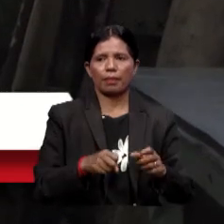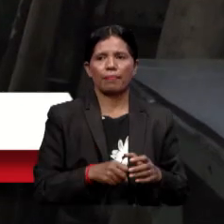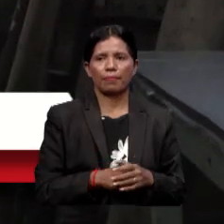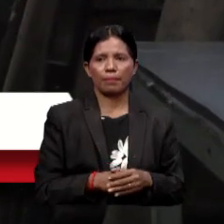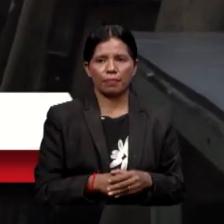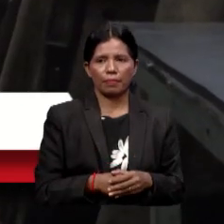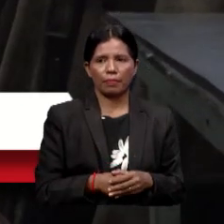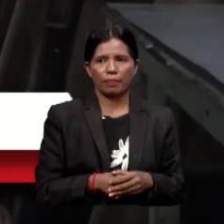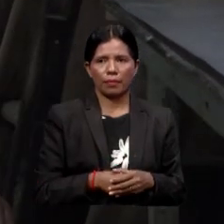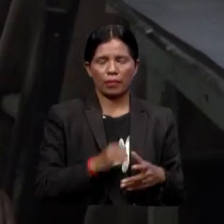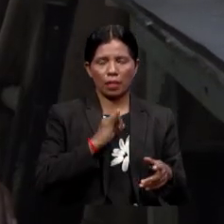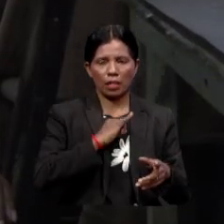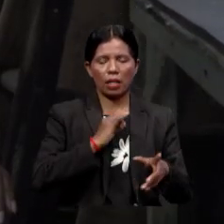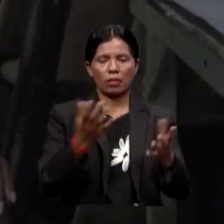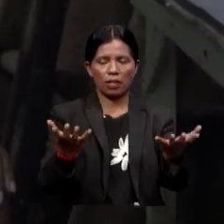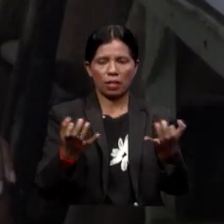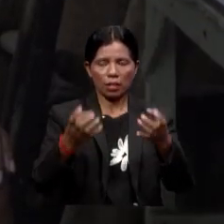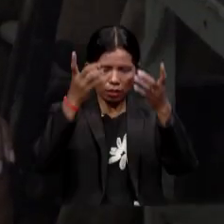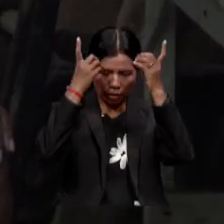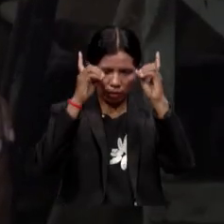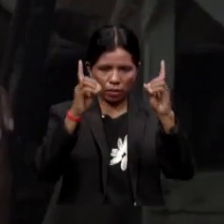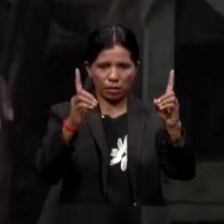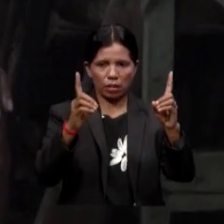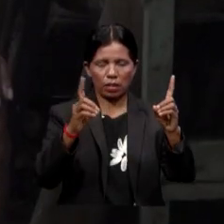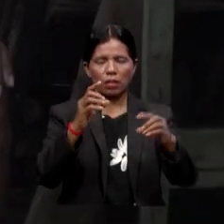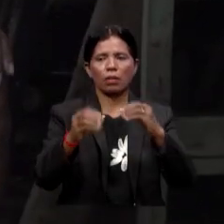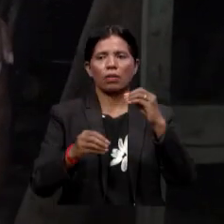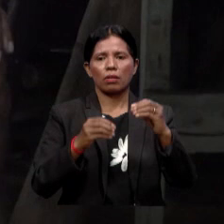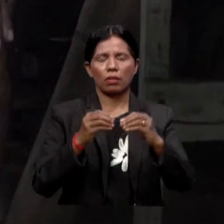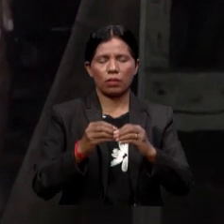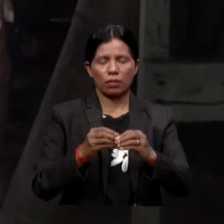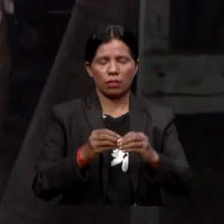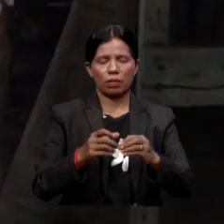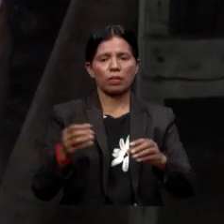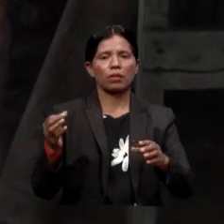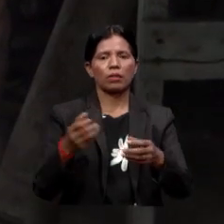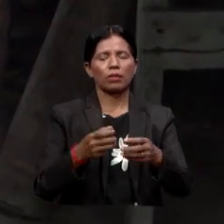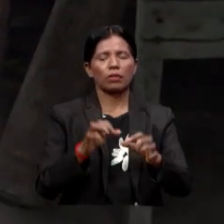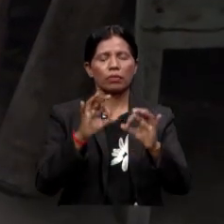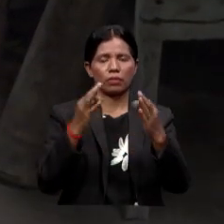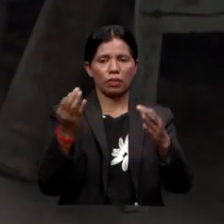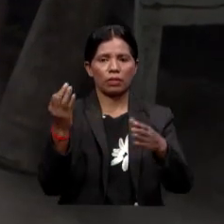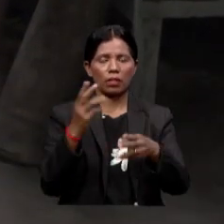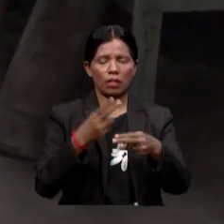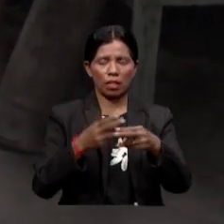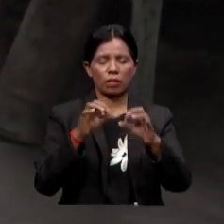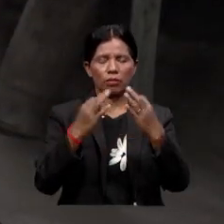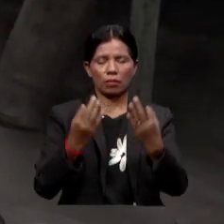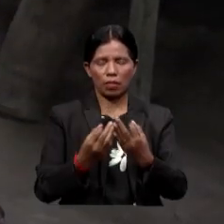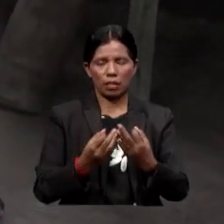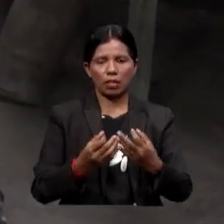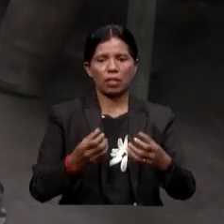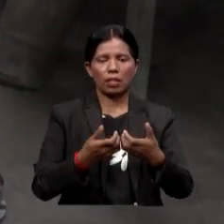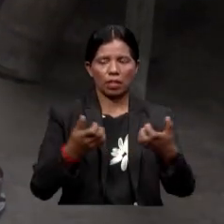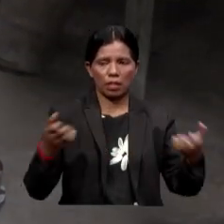Hau hakarak dia disidi buat balu, kono bani fis familia tengke haketak, par depois nia mozia diri tuhan